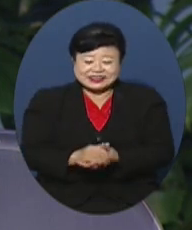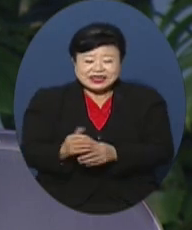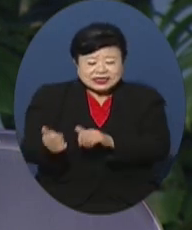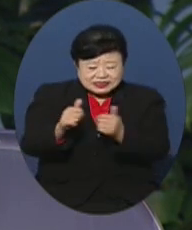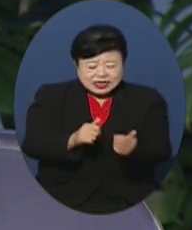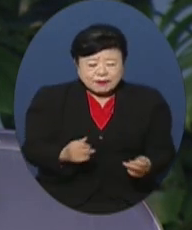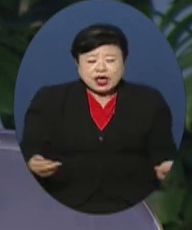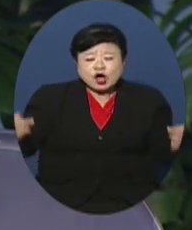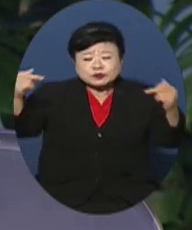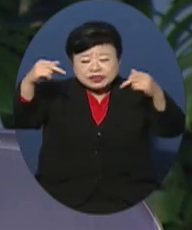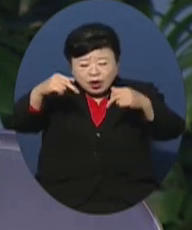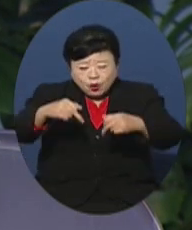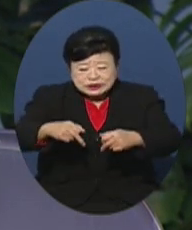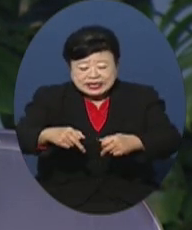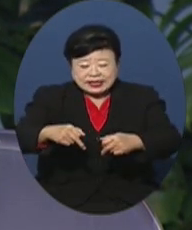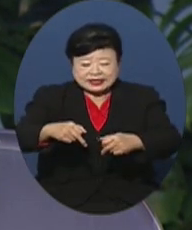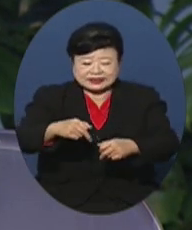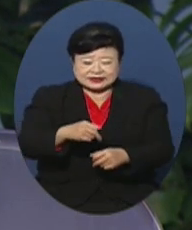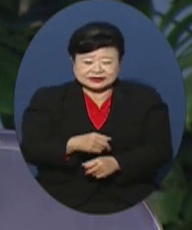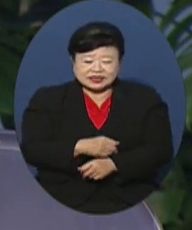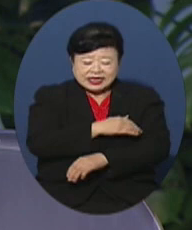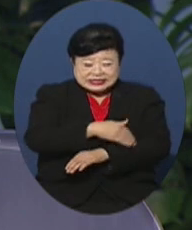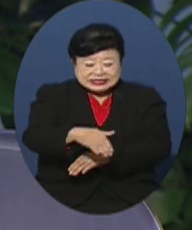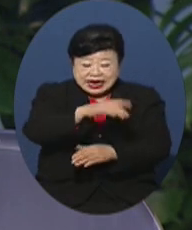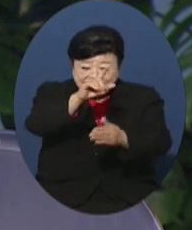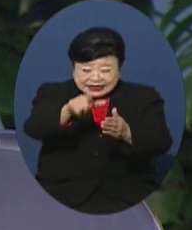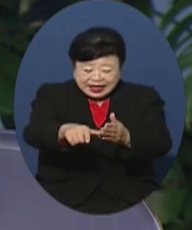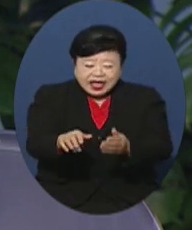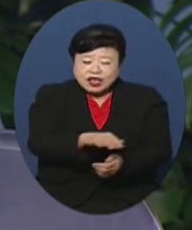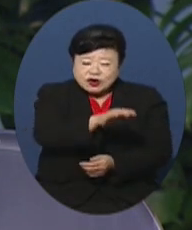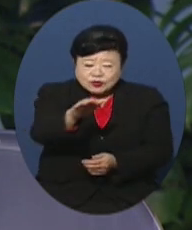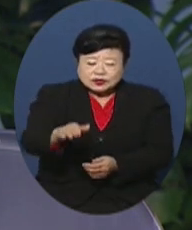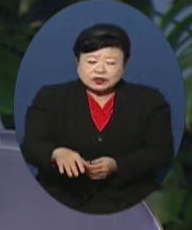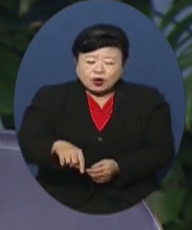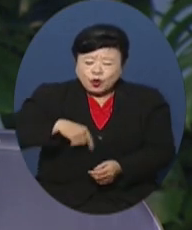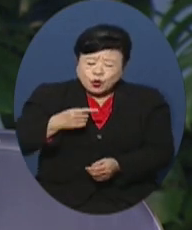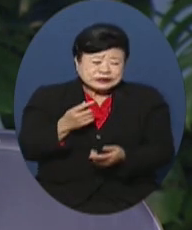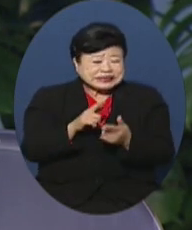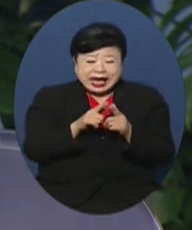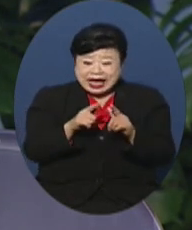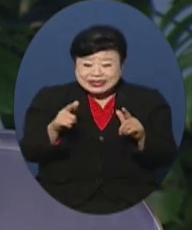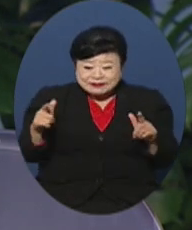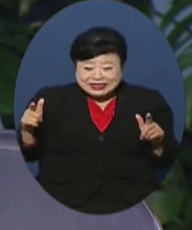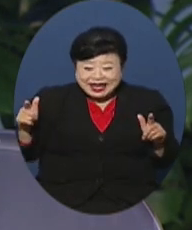사망의 엄침한 골짜기를 지날 때 우리는 혼자가 아닙니다.